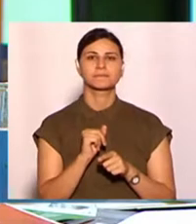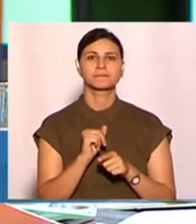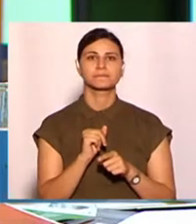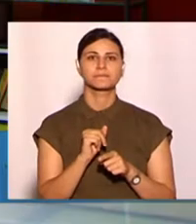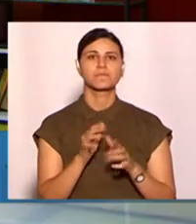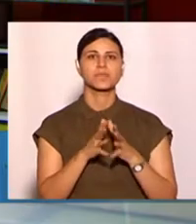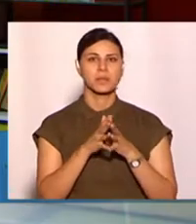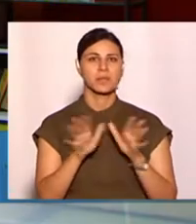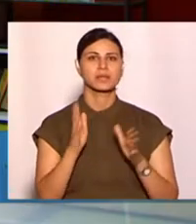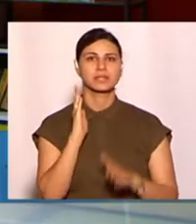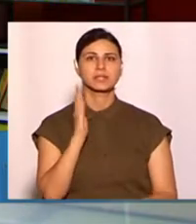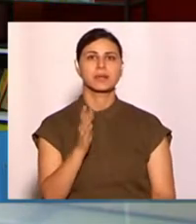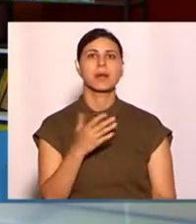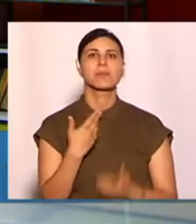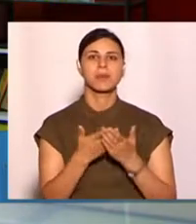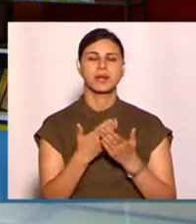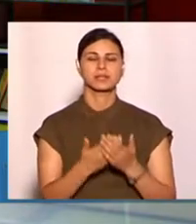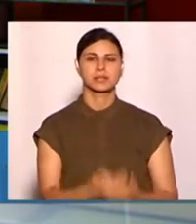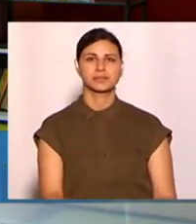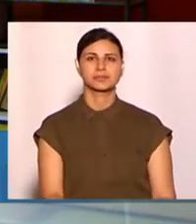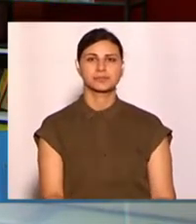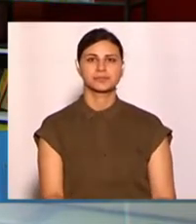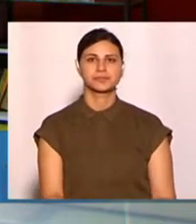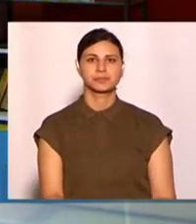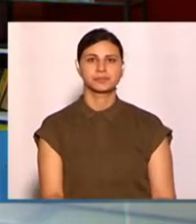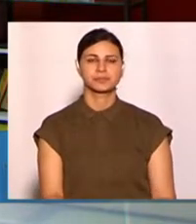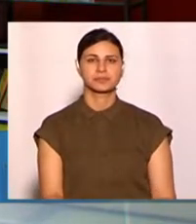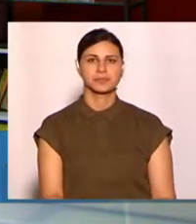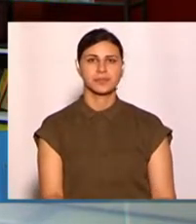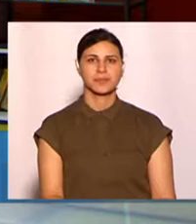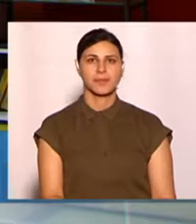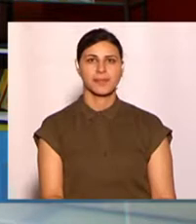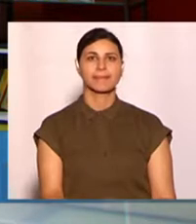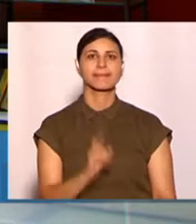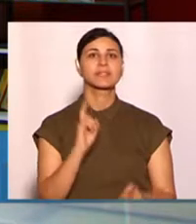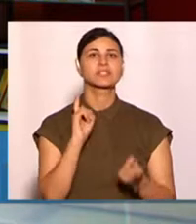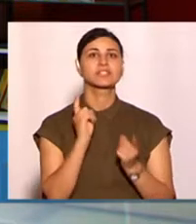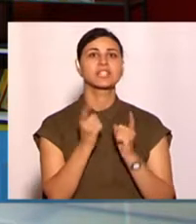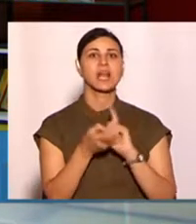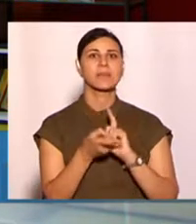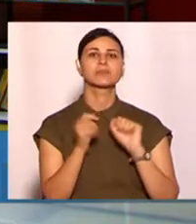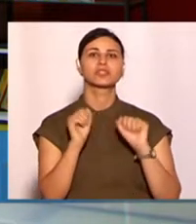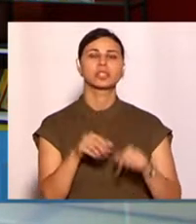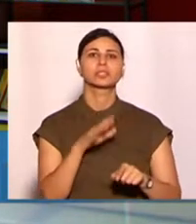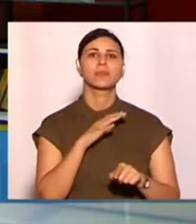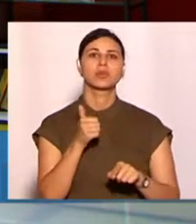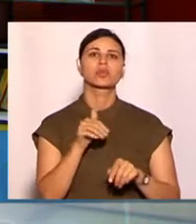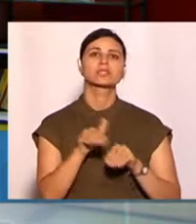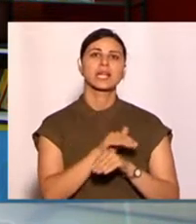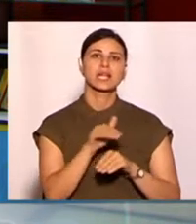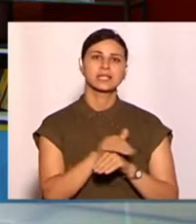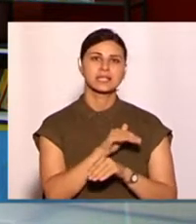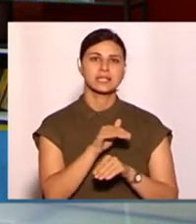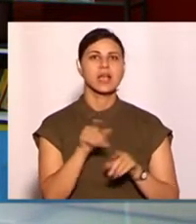ღრმად გადის პროცესი. მაგალითად, ცვლილებები ქსოვილში შეიძლება იყოს როგორც კეთილთვისებიანი,